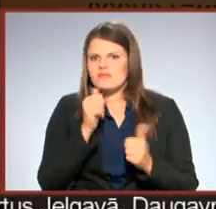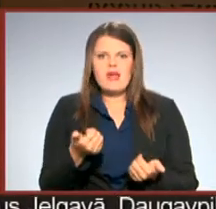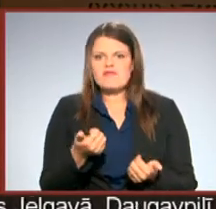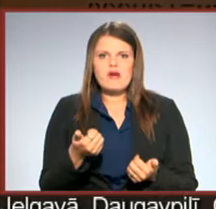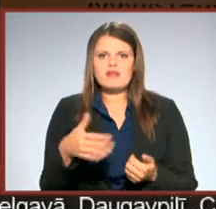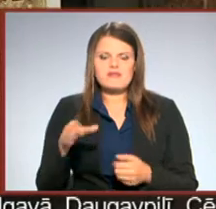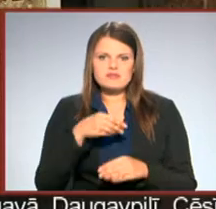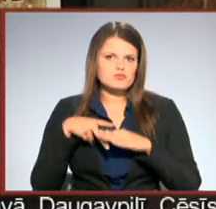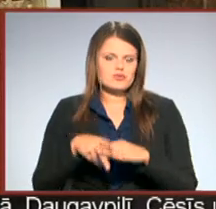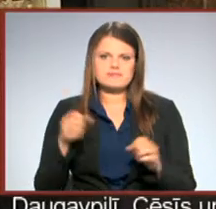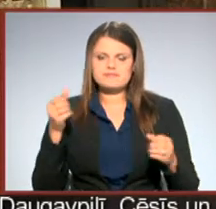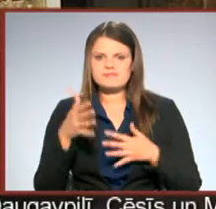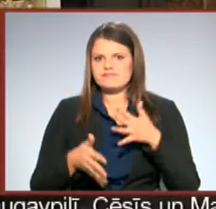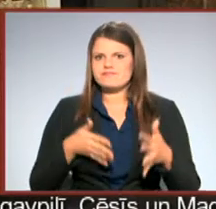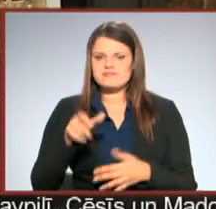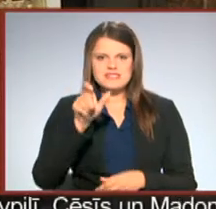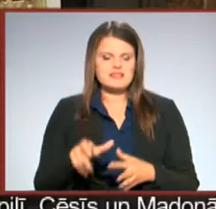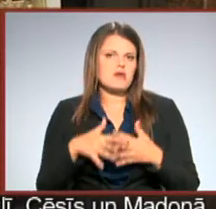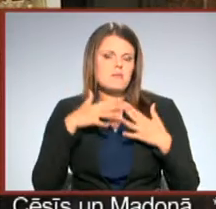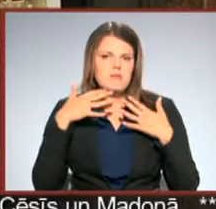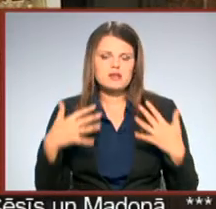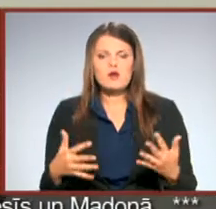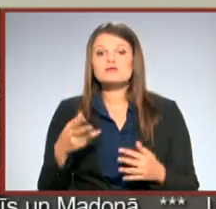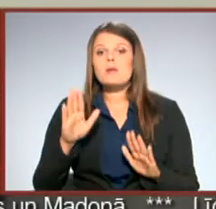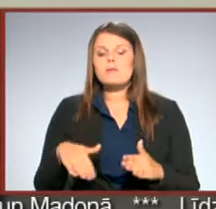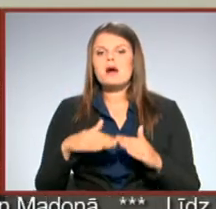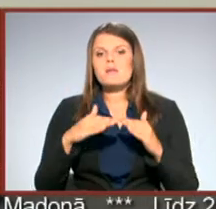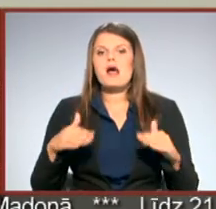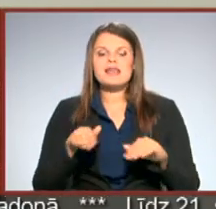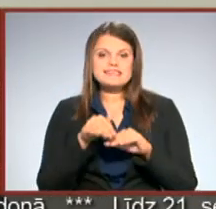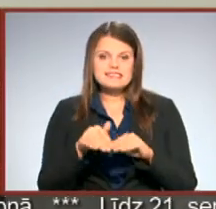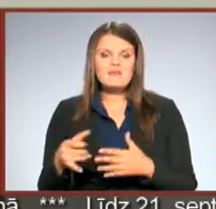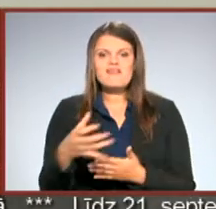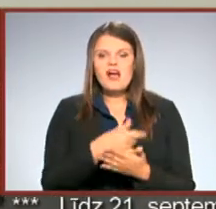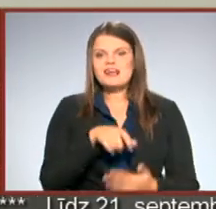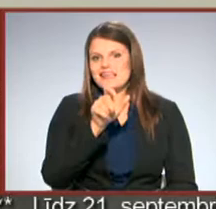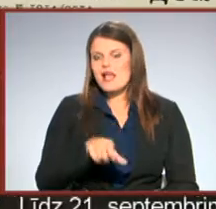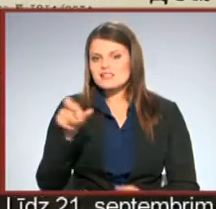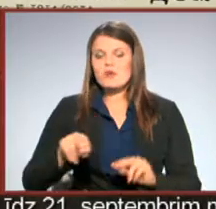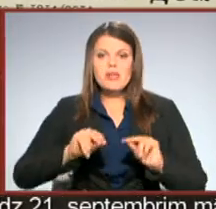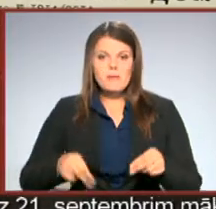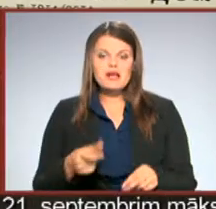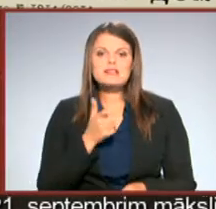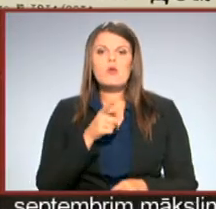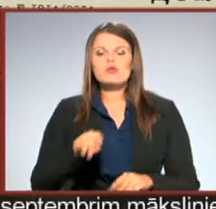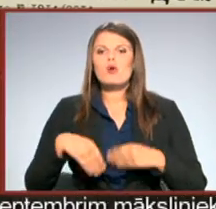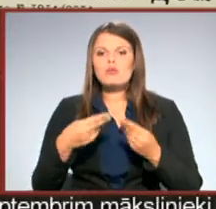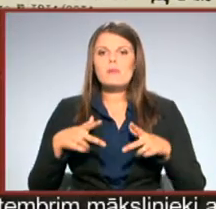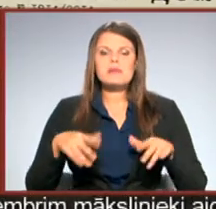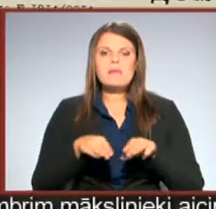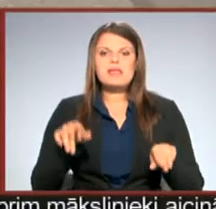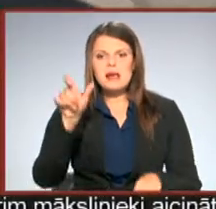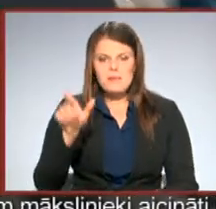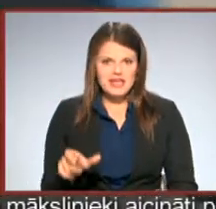fiziski nav iespējams. Par stūra mājas saglabāšanu vākt iedzīvotāji paraksti. Augustā tie nodoti